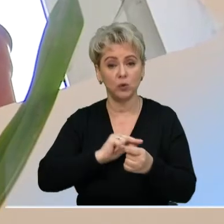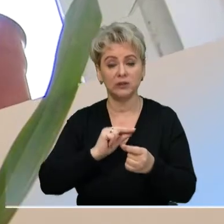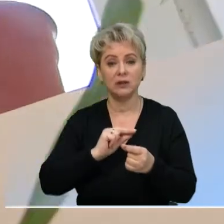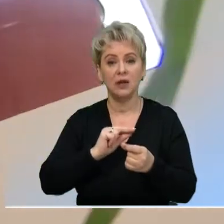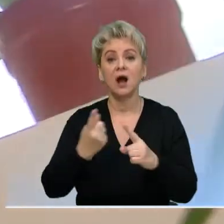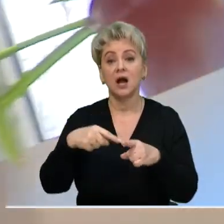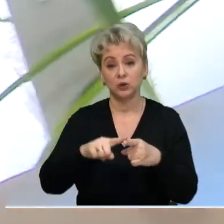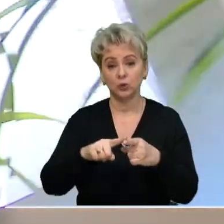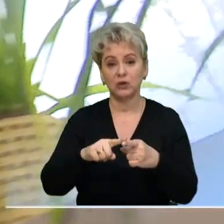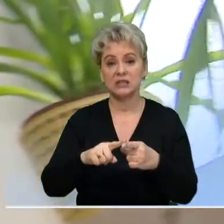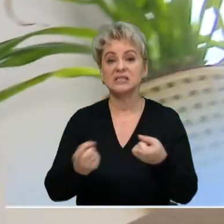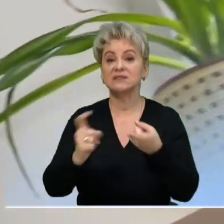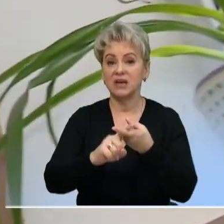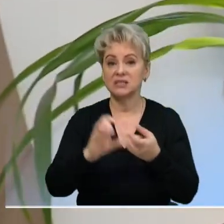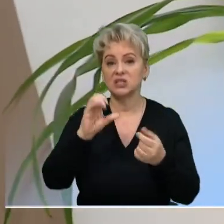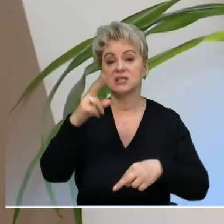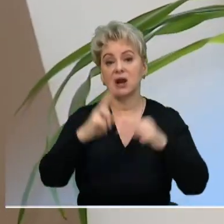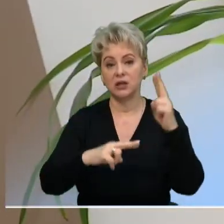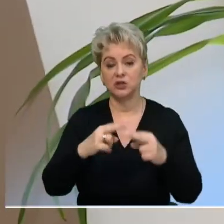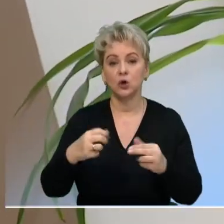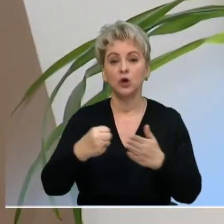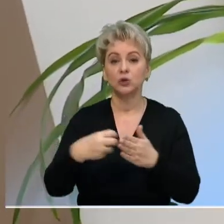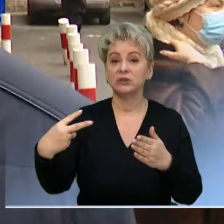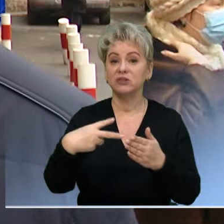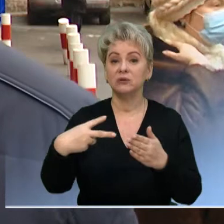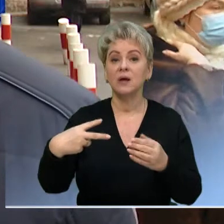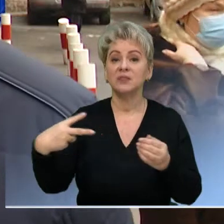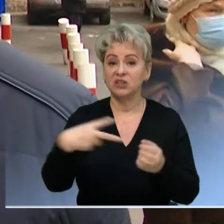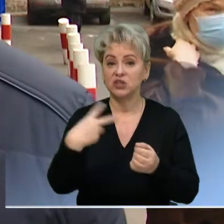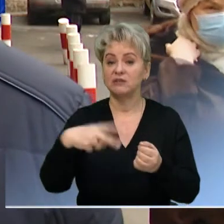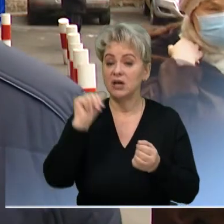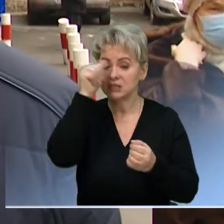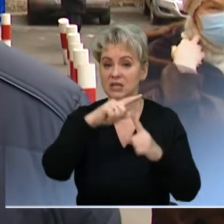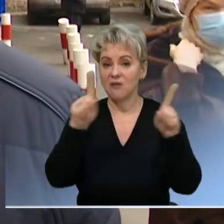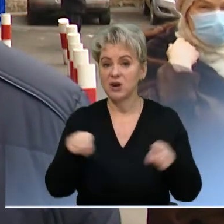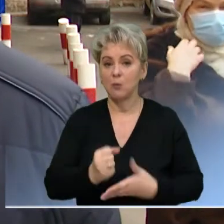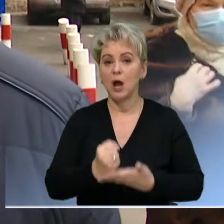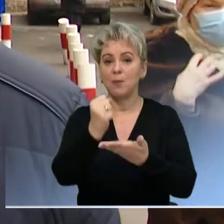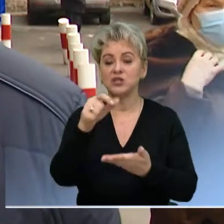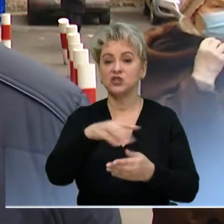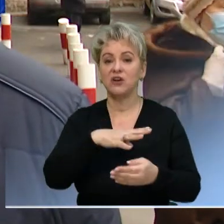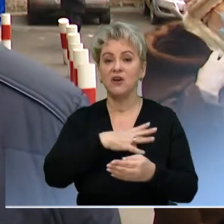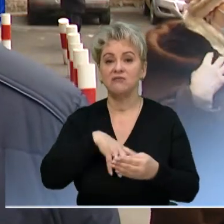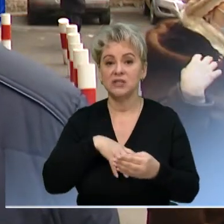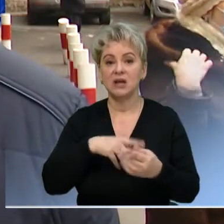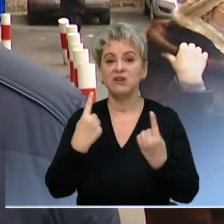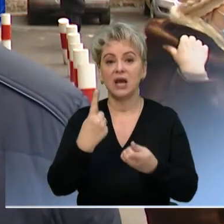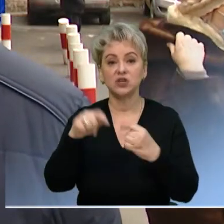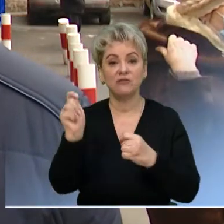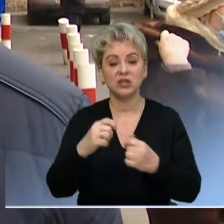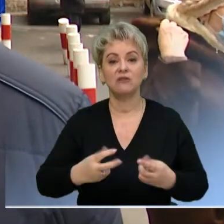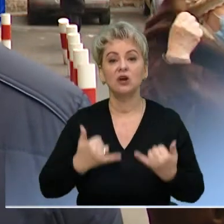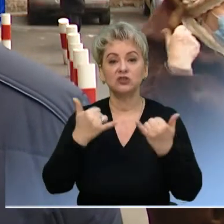и другие работы, которые связаны со строительством. В 2020 году в рамках поддержки ветеранов Великой Отечественной войны в